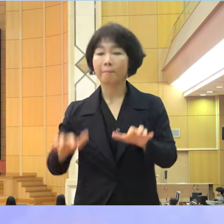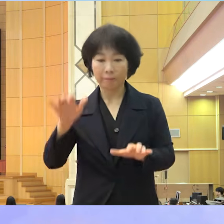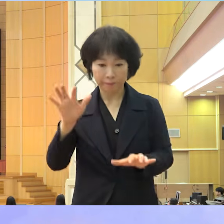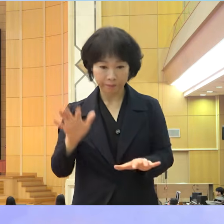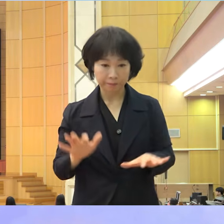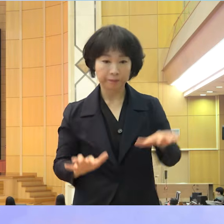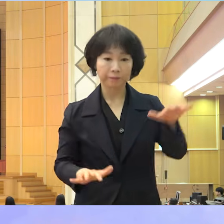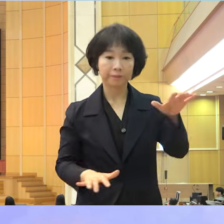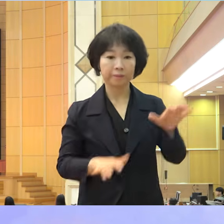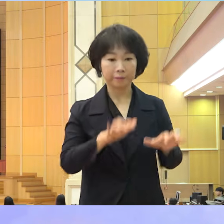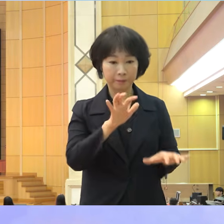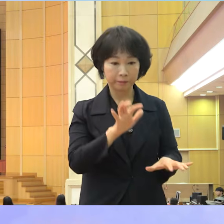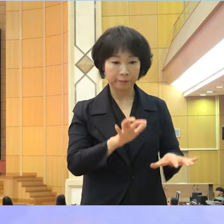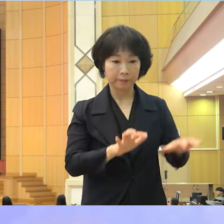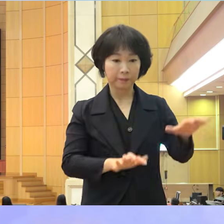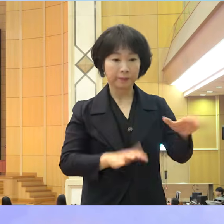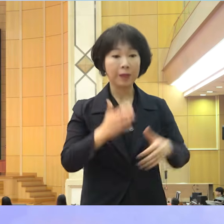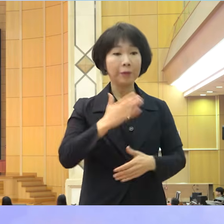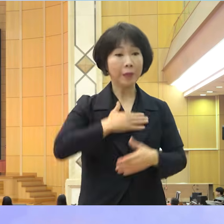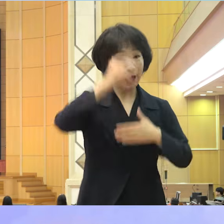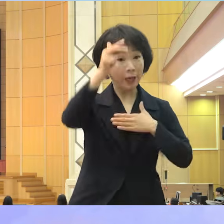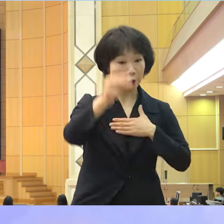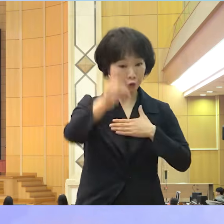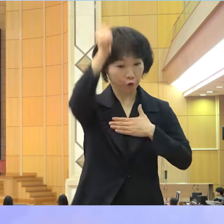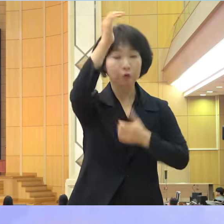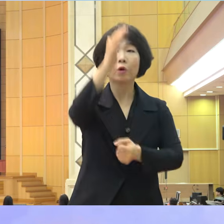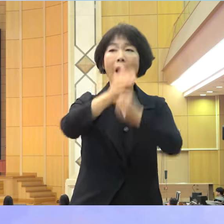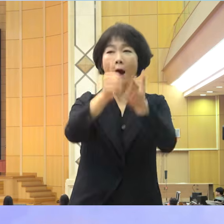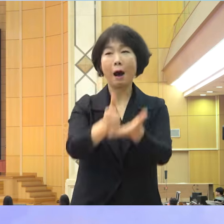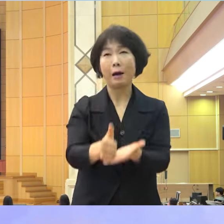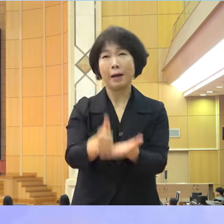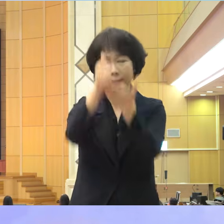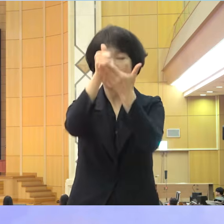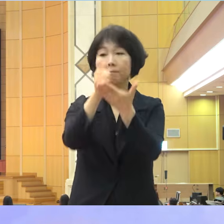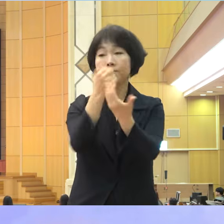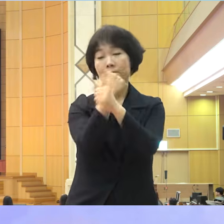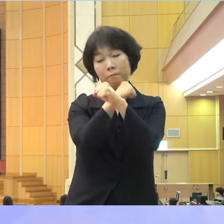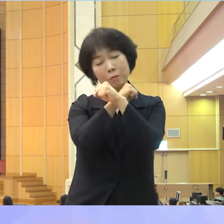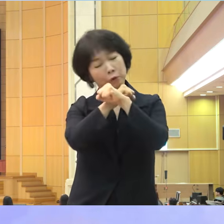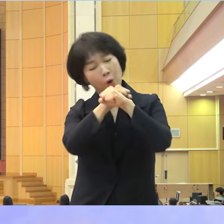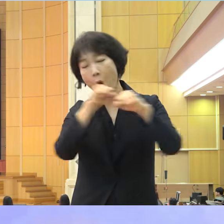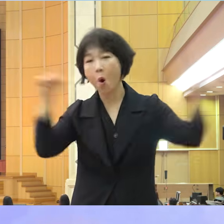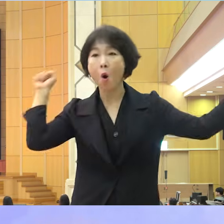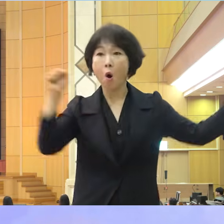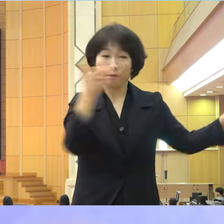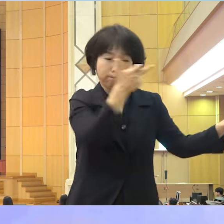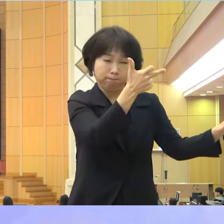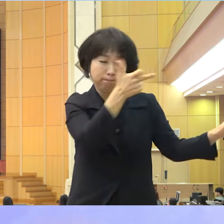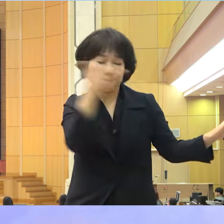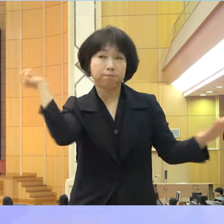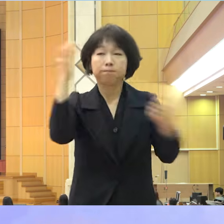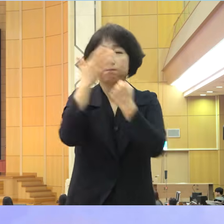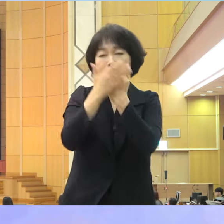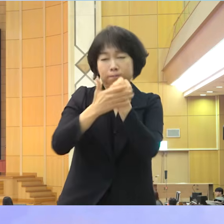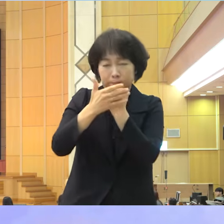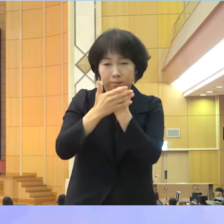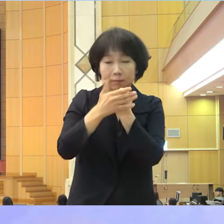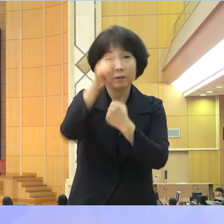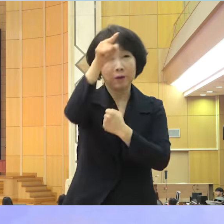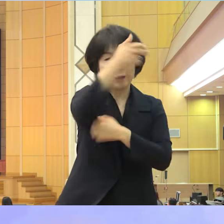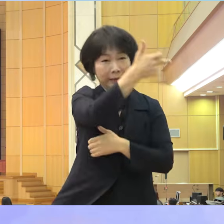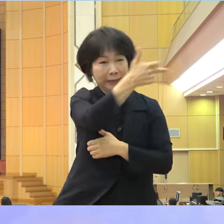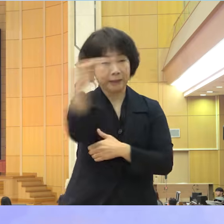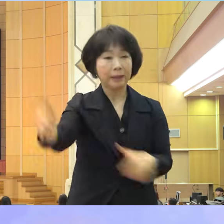내 주 하나님 넓고 큰 은혜는, 내 주 하나님 넓고 큰 은혜는